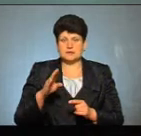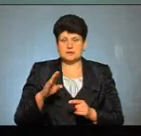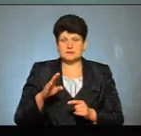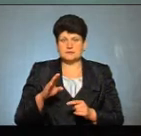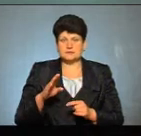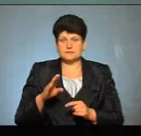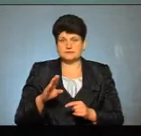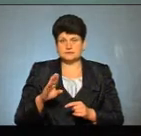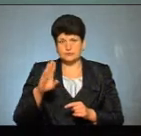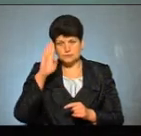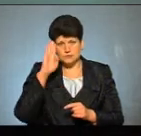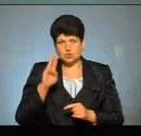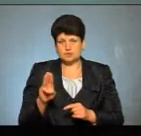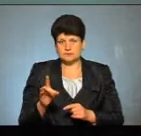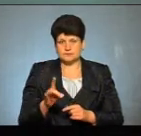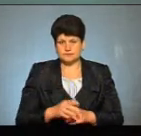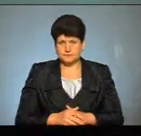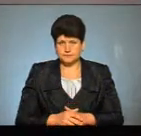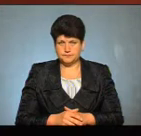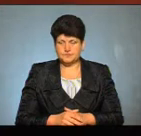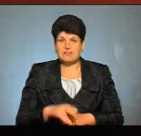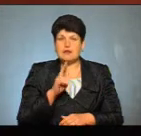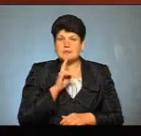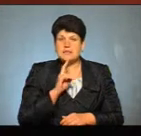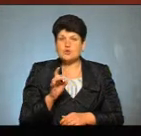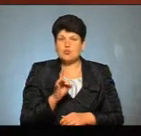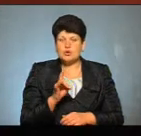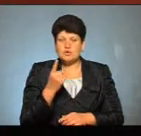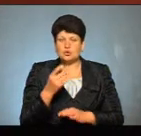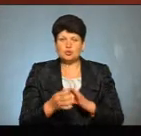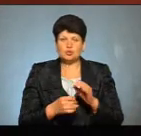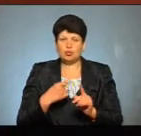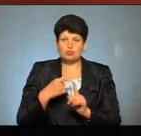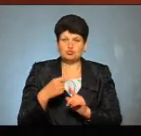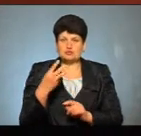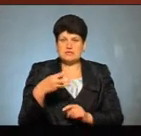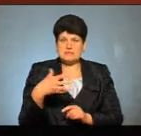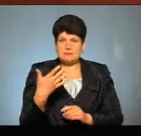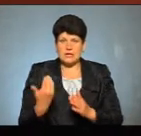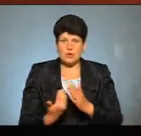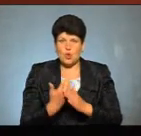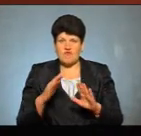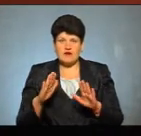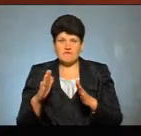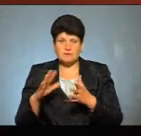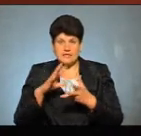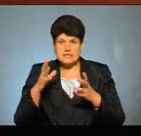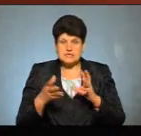мешканець Шумського району. В Кременецькому районі за добу плюс 35 нових випадків і